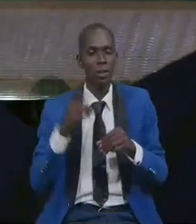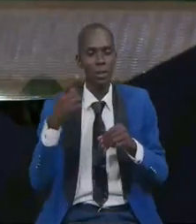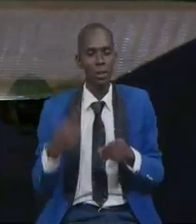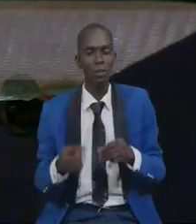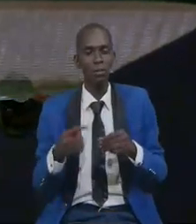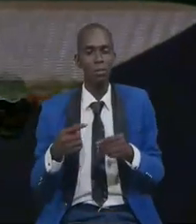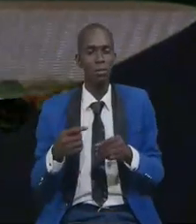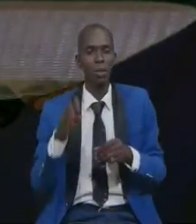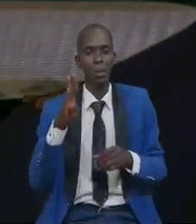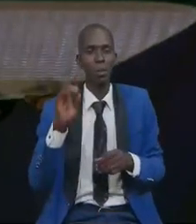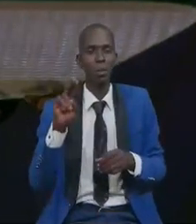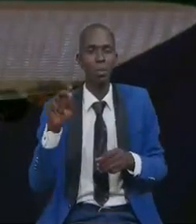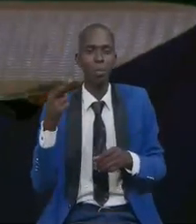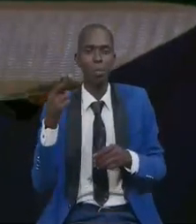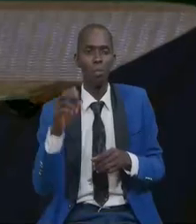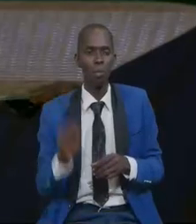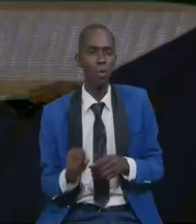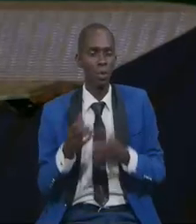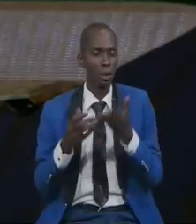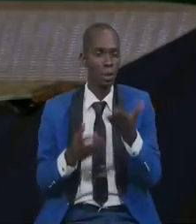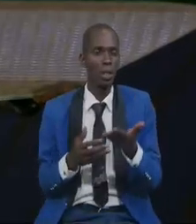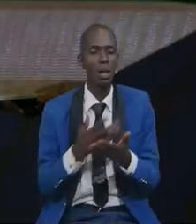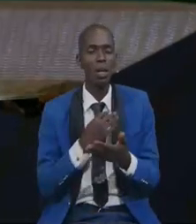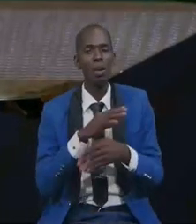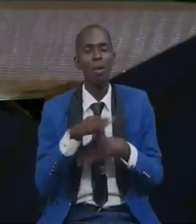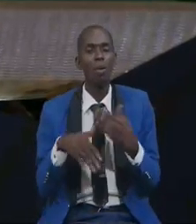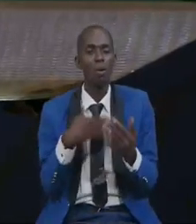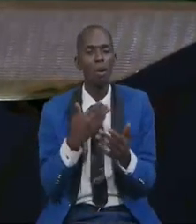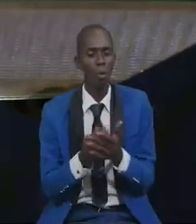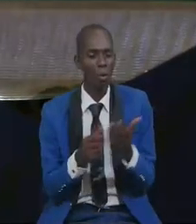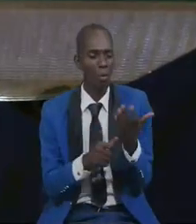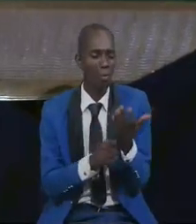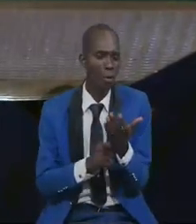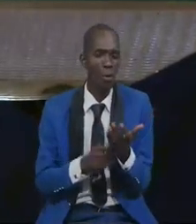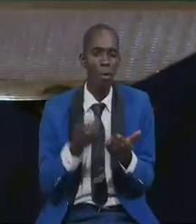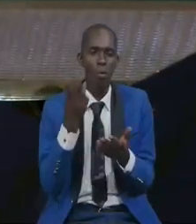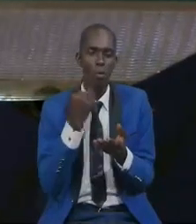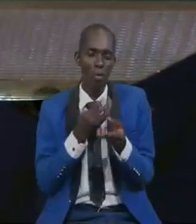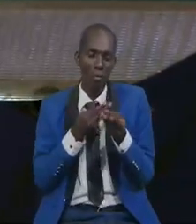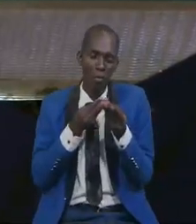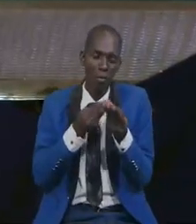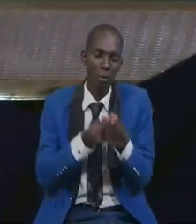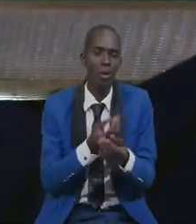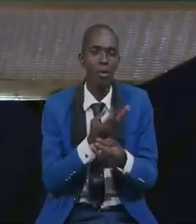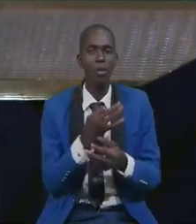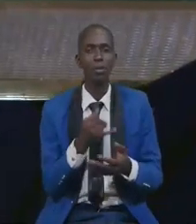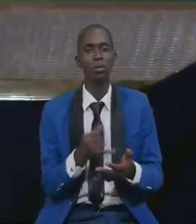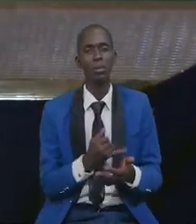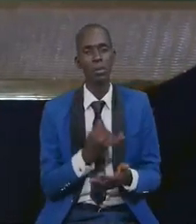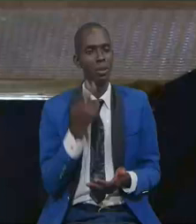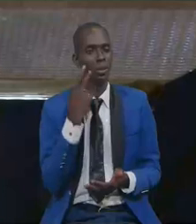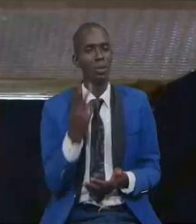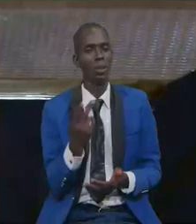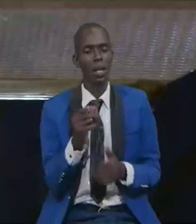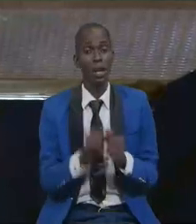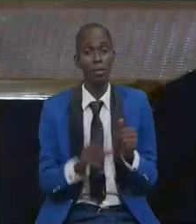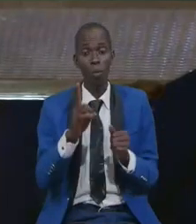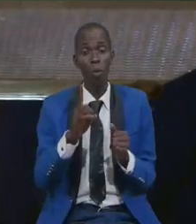vivant tirait de lui sa nourriture. Voyez-vous, tout le monde dépendait de